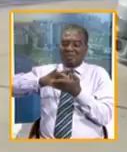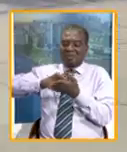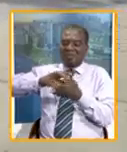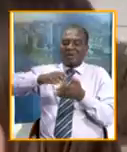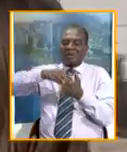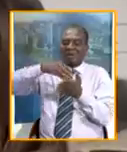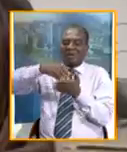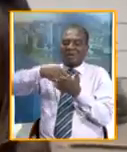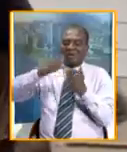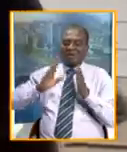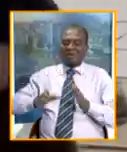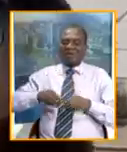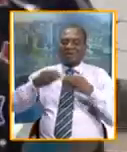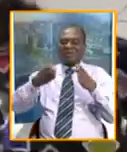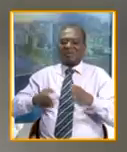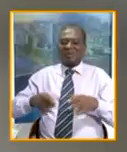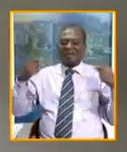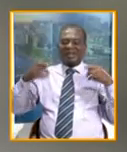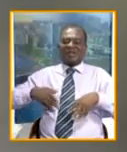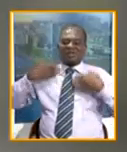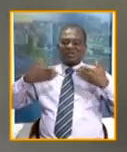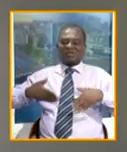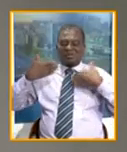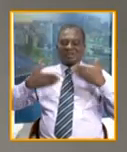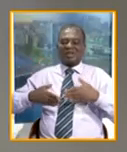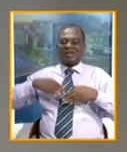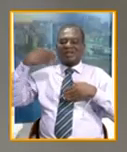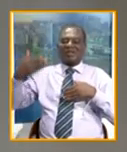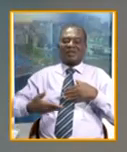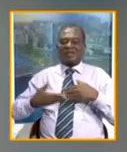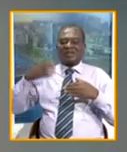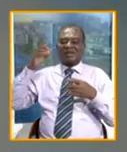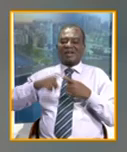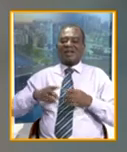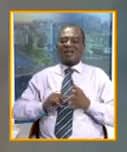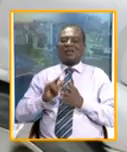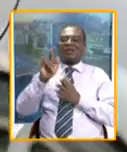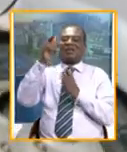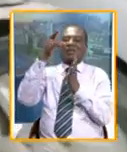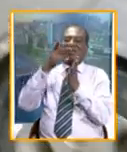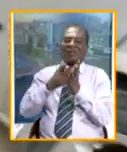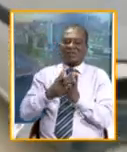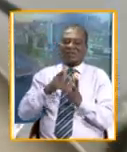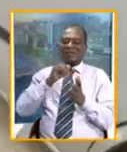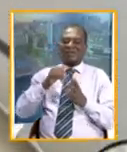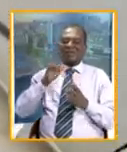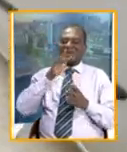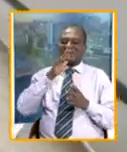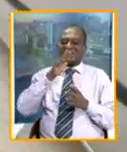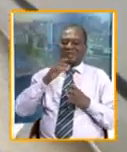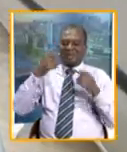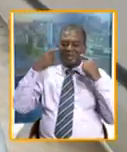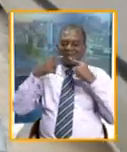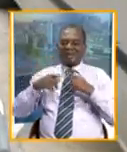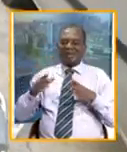pu redonner le sourire à la petite Marie-Eva. À son accueil à l'aéroport Félix-Houphouët Boigny d'Abidjan, c'est une mère totalement émue